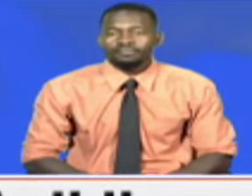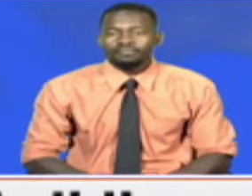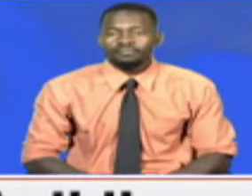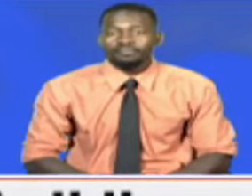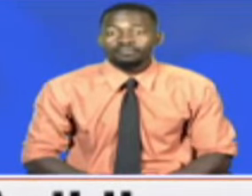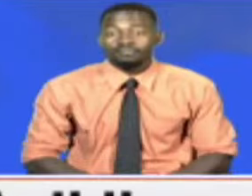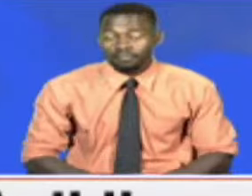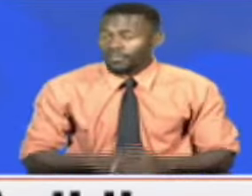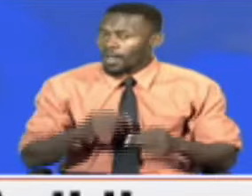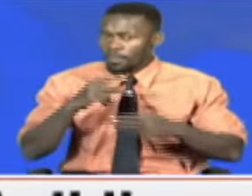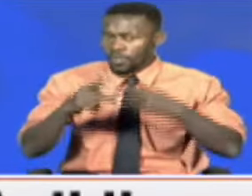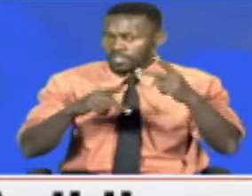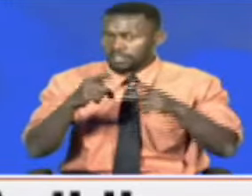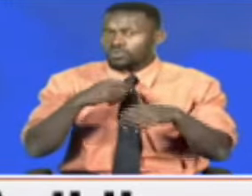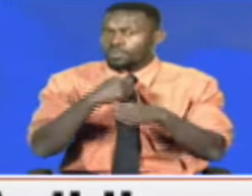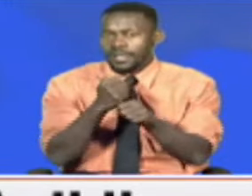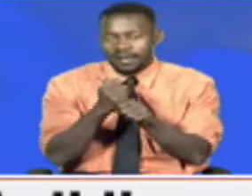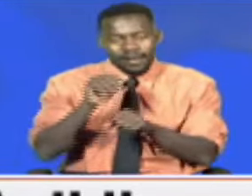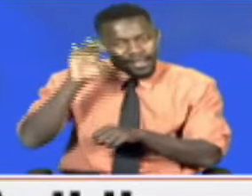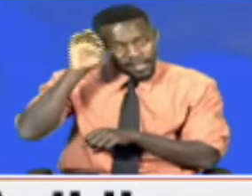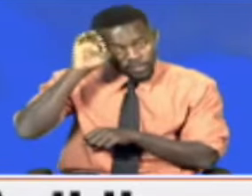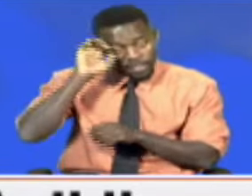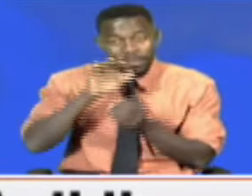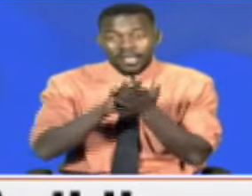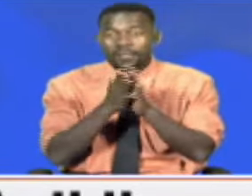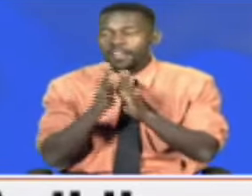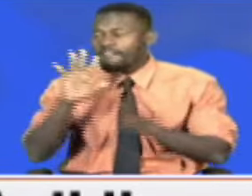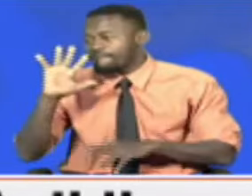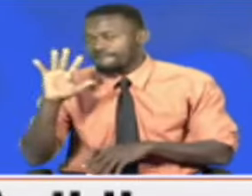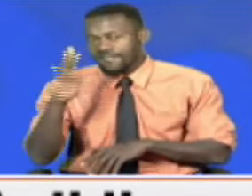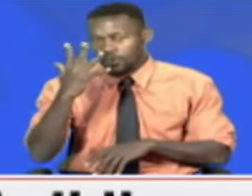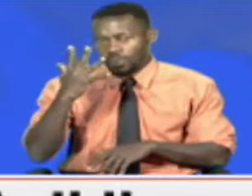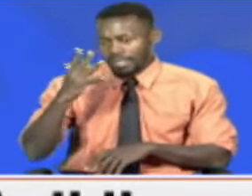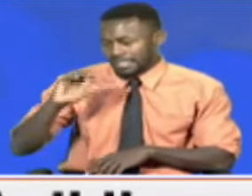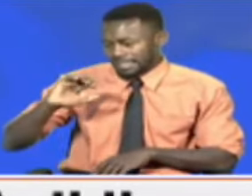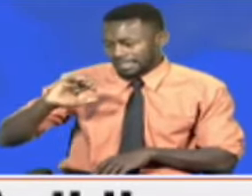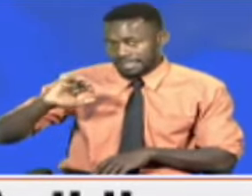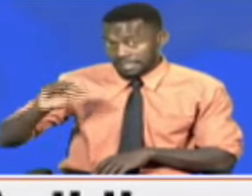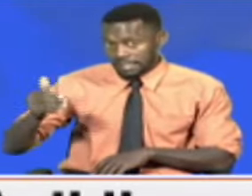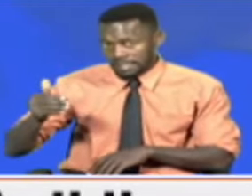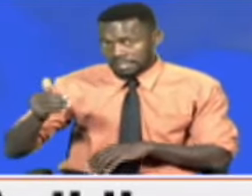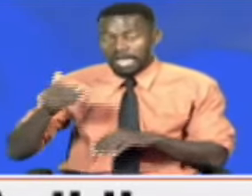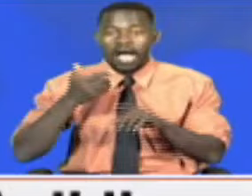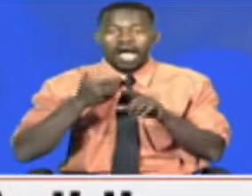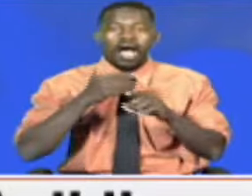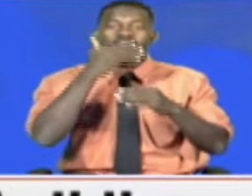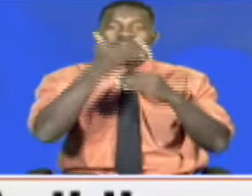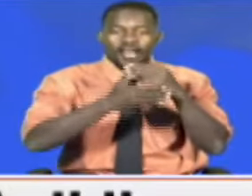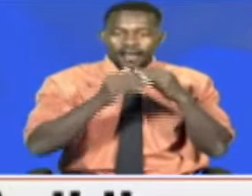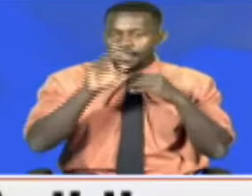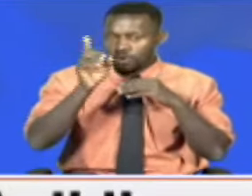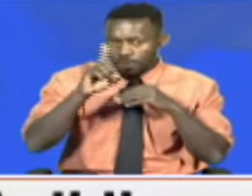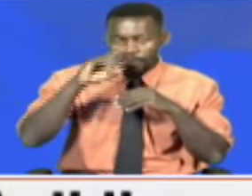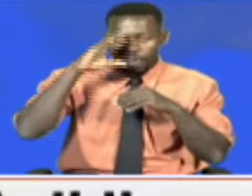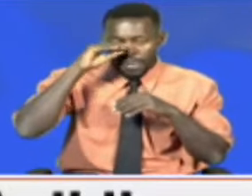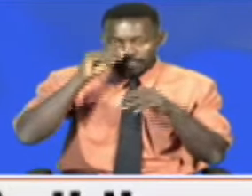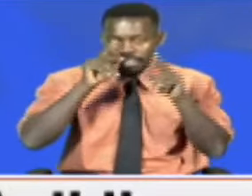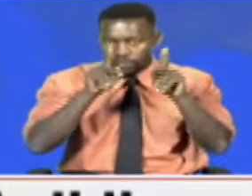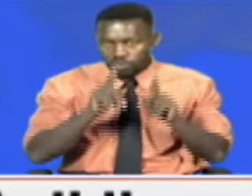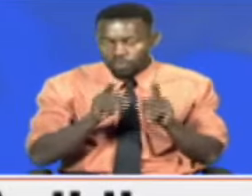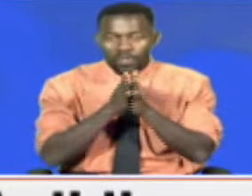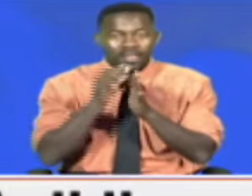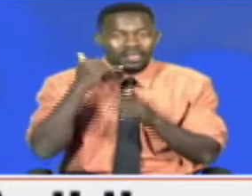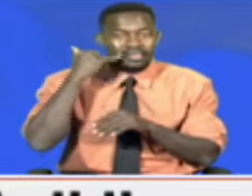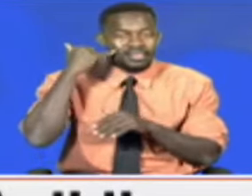Mchakato wa kuutawaza mji wa Eldoret kuwa jiji la tano baada ya Nairobi, Mombasa, Kisumu na Nakuru ulianza